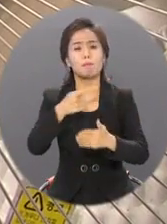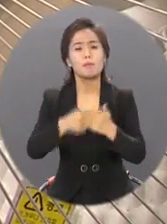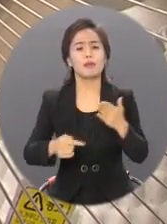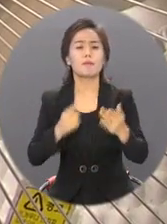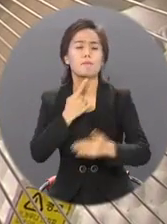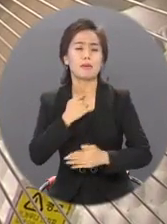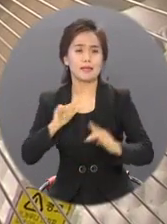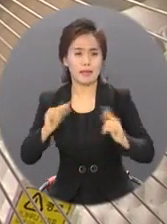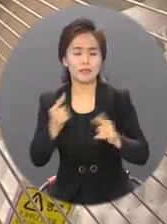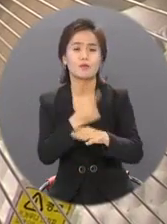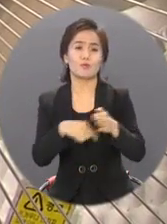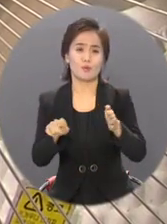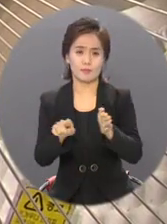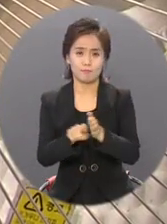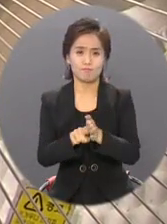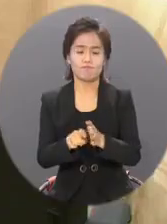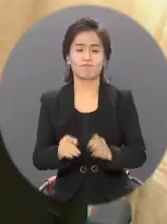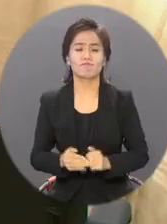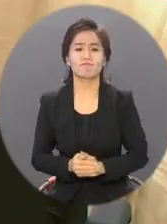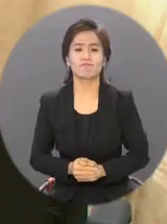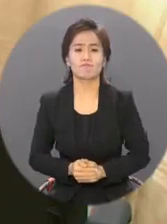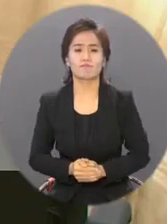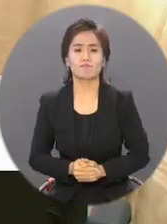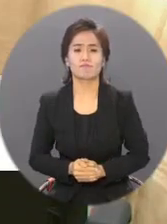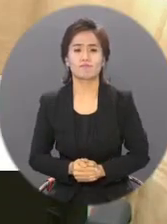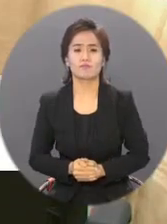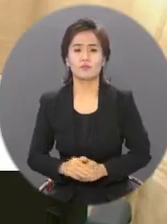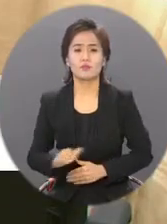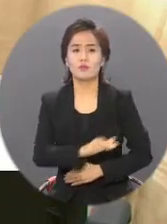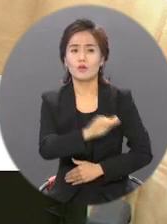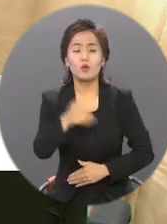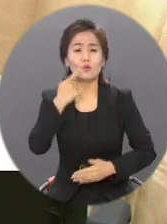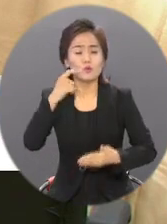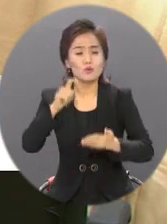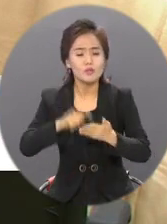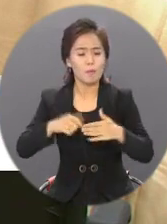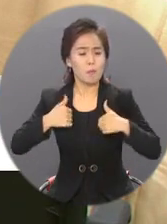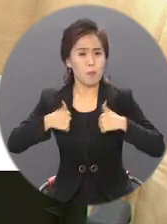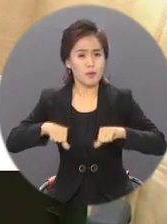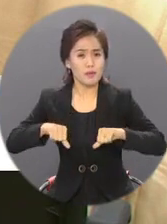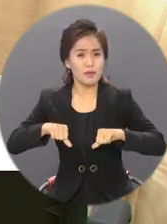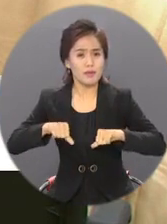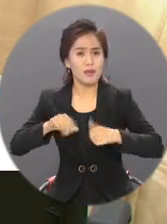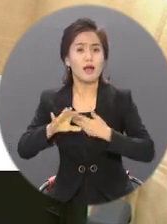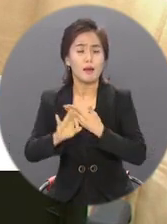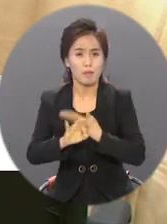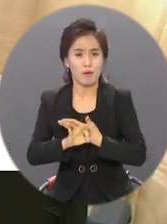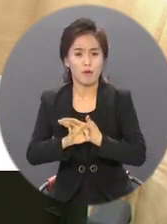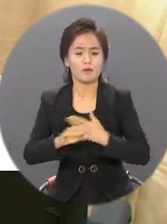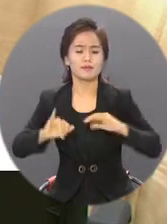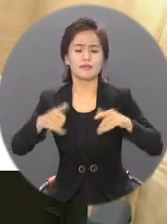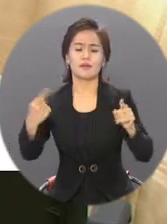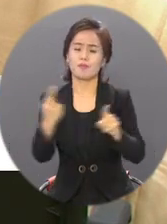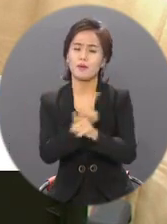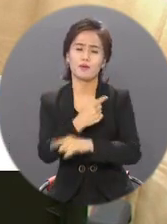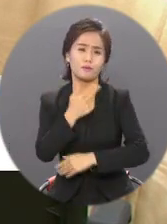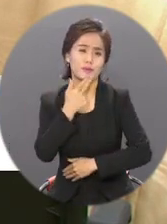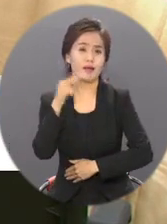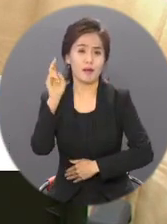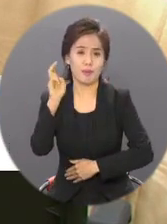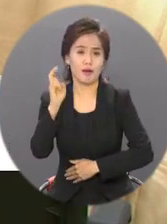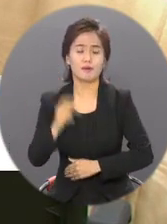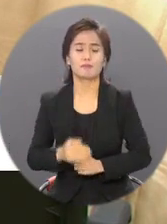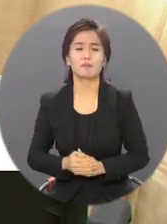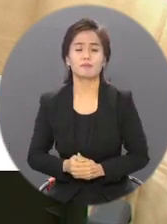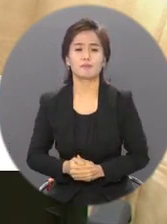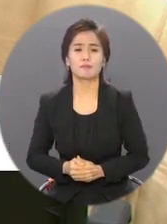겪지 않도록 하기 위해서입니다 저희가 르게 쉽게 물러나면 세상은 안 바뀔 것 같아요 어떻게